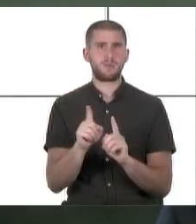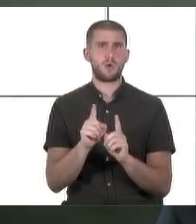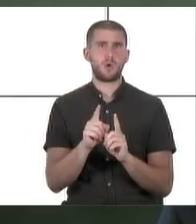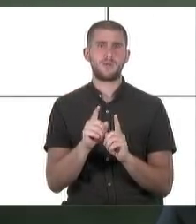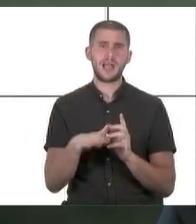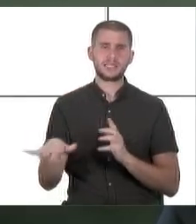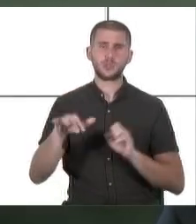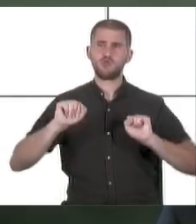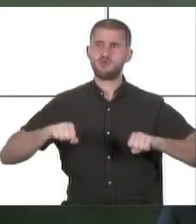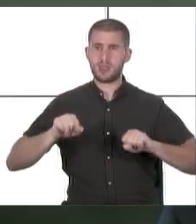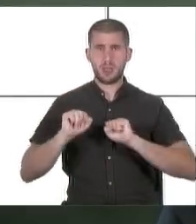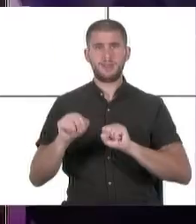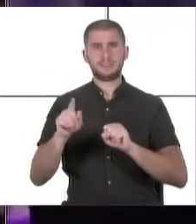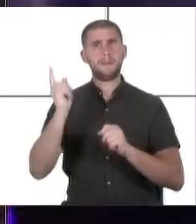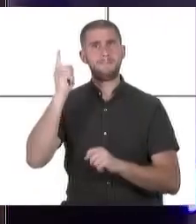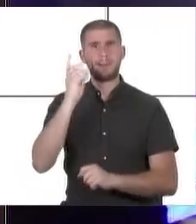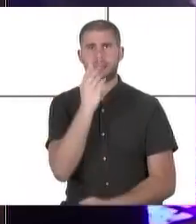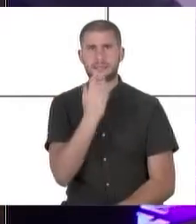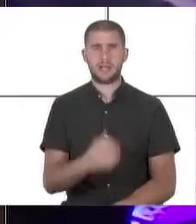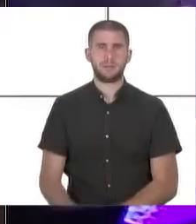אזורית, וזה מאיים מאוד על מדינת ישראל.